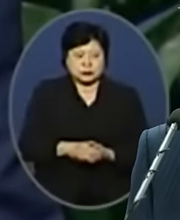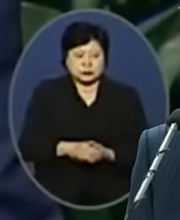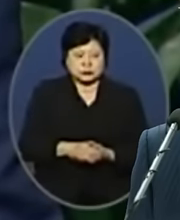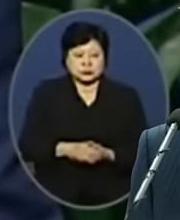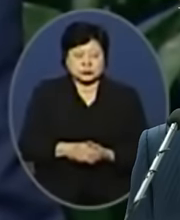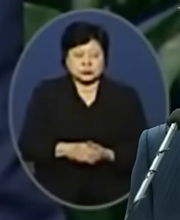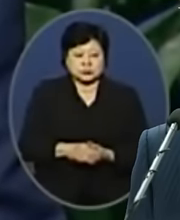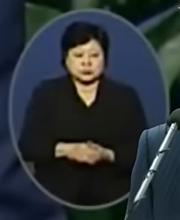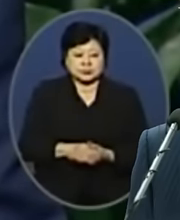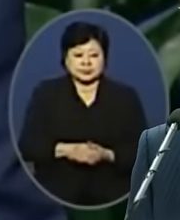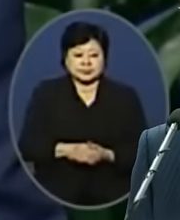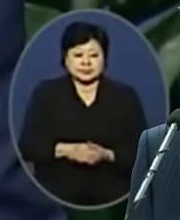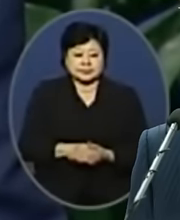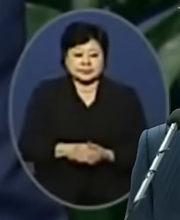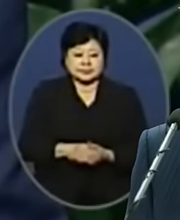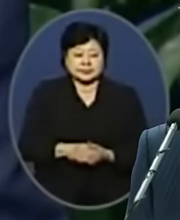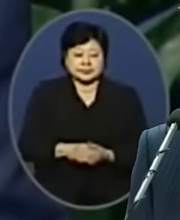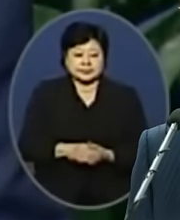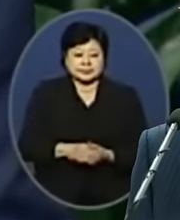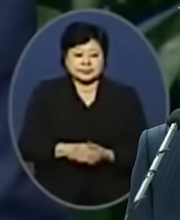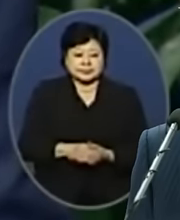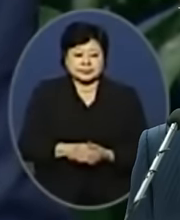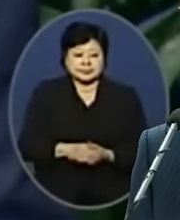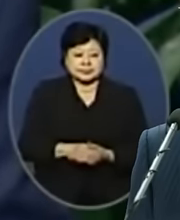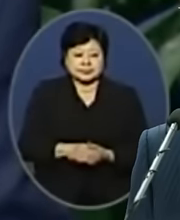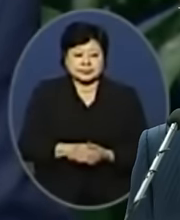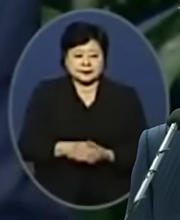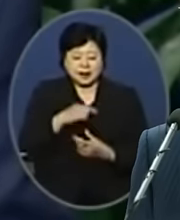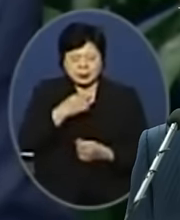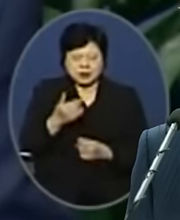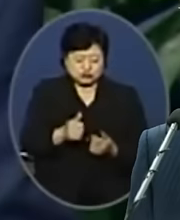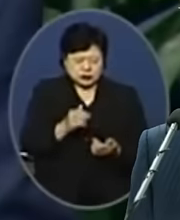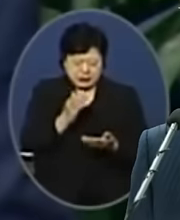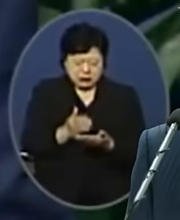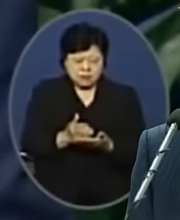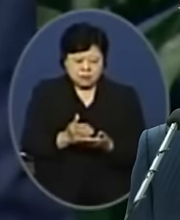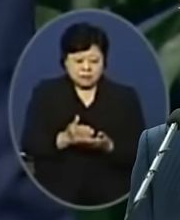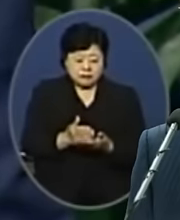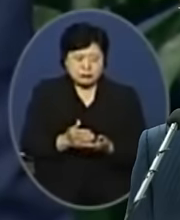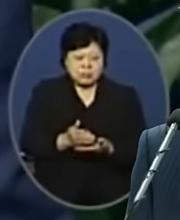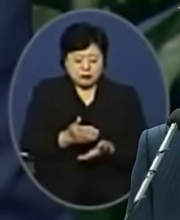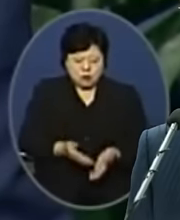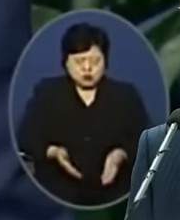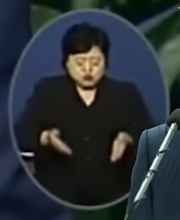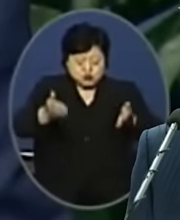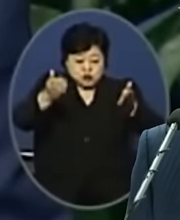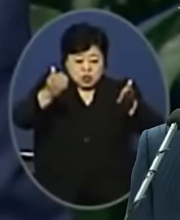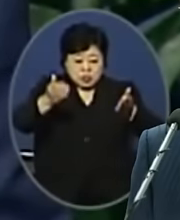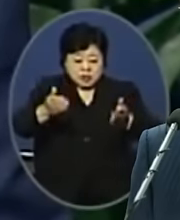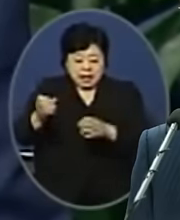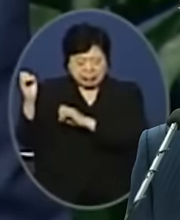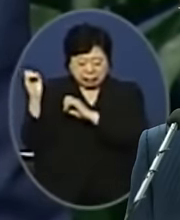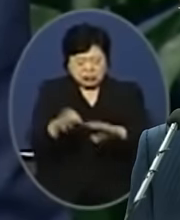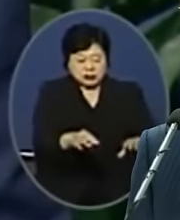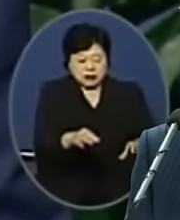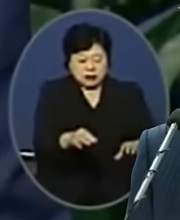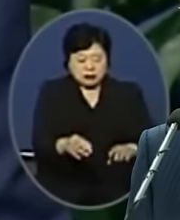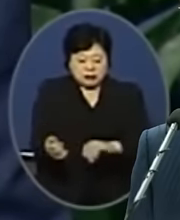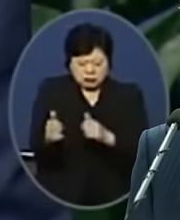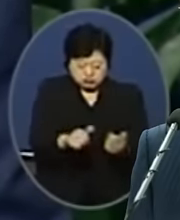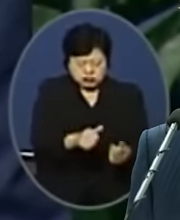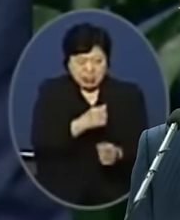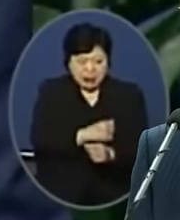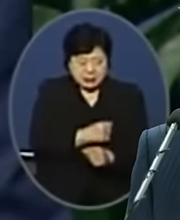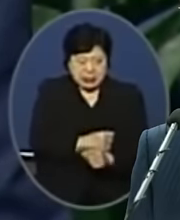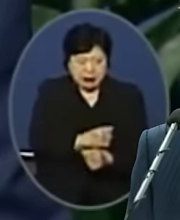그를 죽이는데, 달리 손대어서 피를 흘려 죽이지 말고 마른 우물에 던져넣어서 죽게